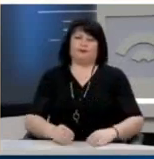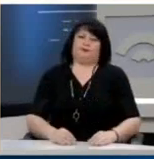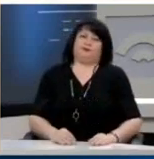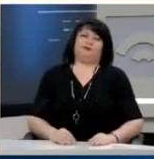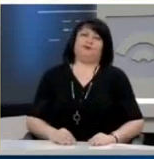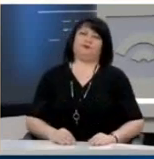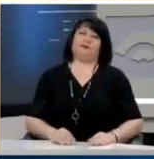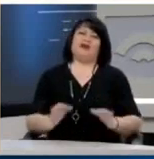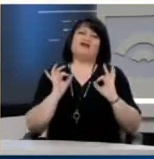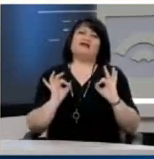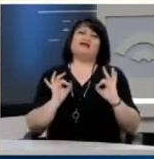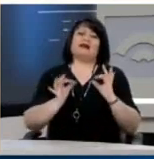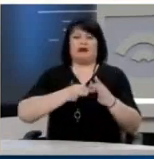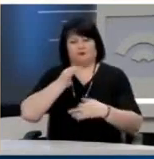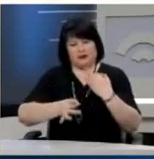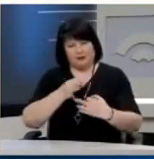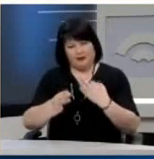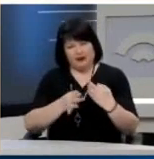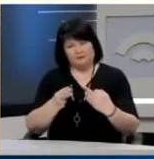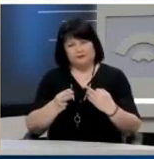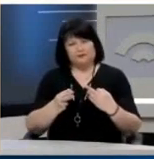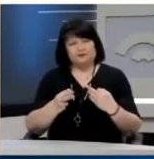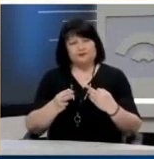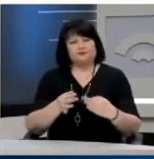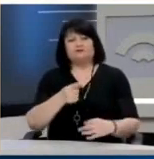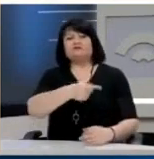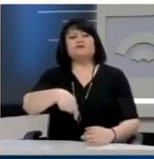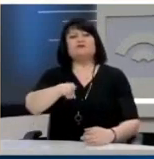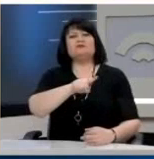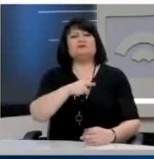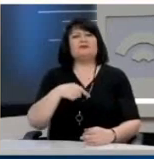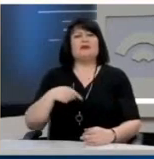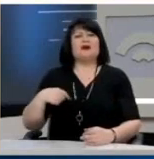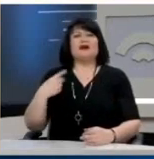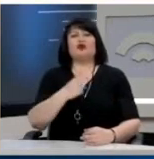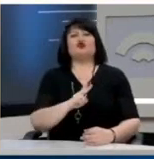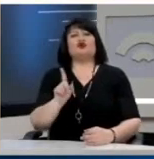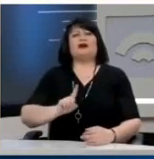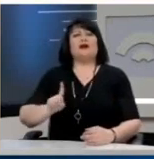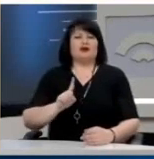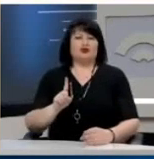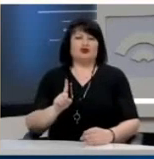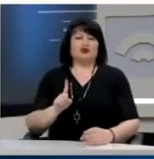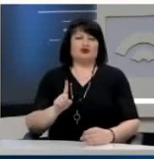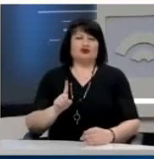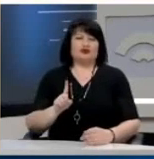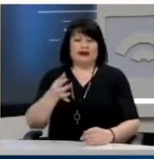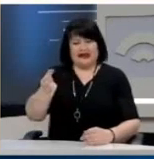βεβαίως εξαγγείλαμε και κάτι που εσείς και ο αρχηγός σας